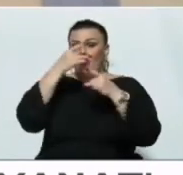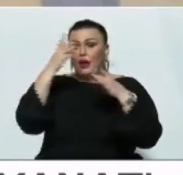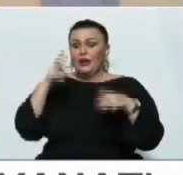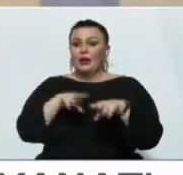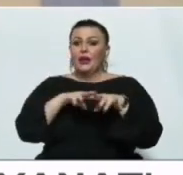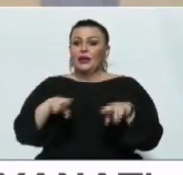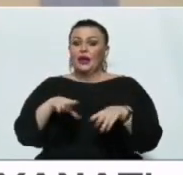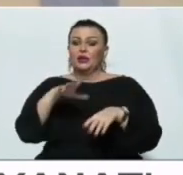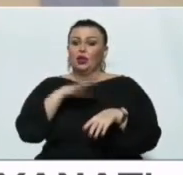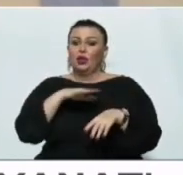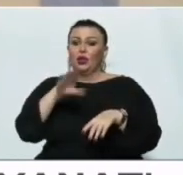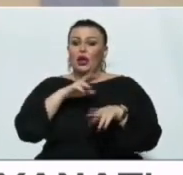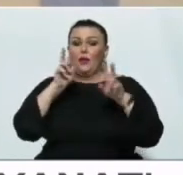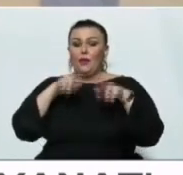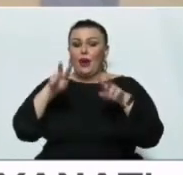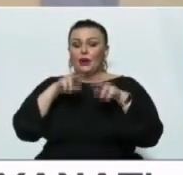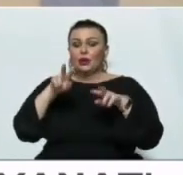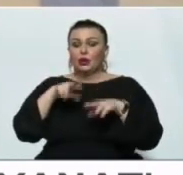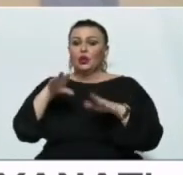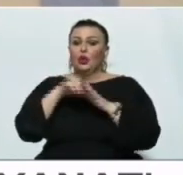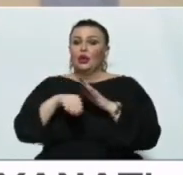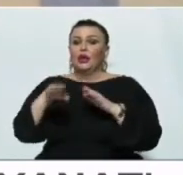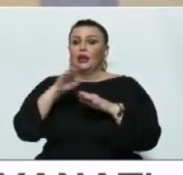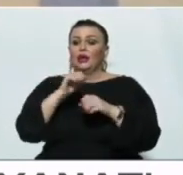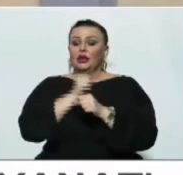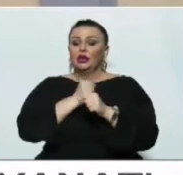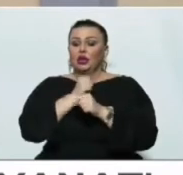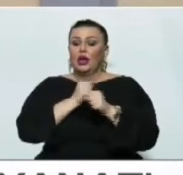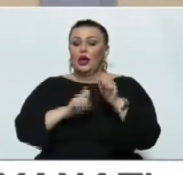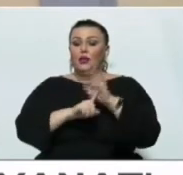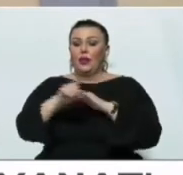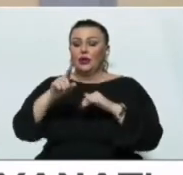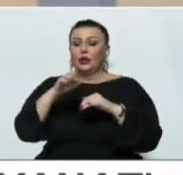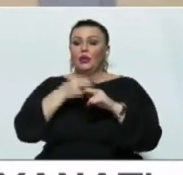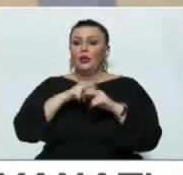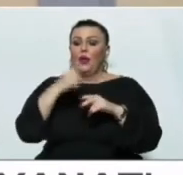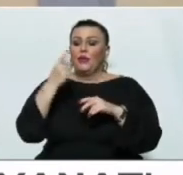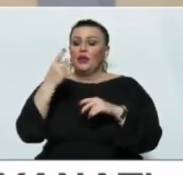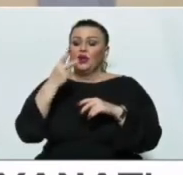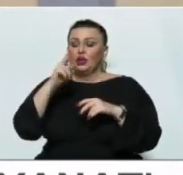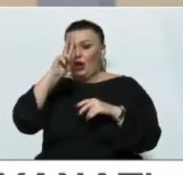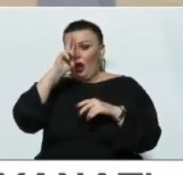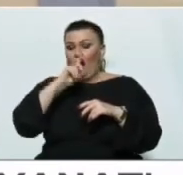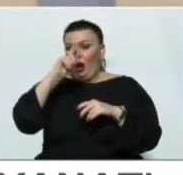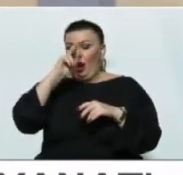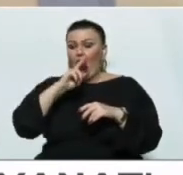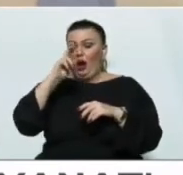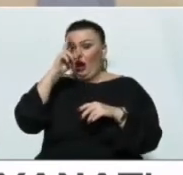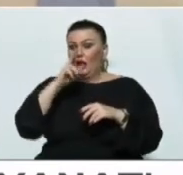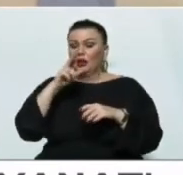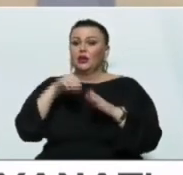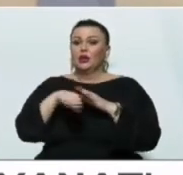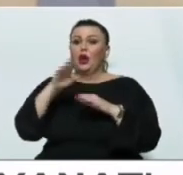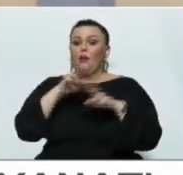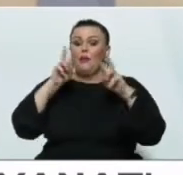Nazirliyi olaraq orada xüsusi monitoring, inventarizasiya işlərinə başlamışıq artıq bir neçə aydır ki, bu monitoring